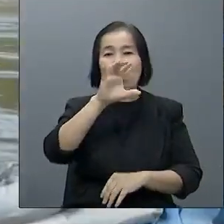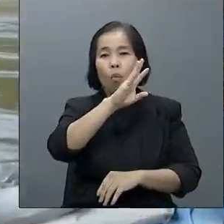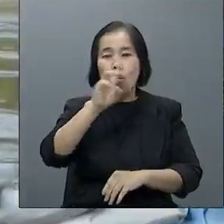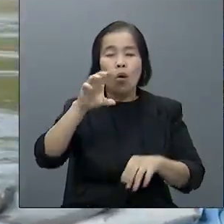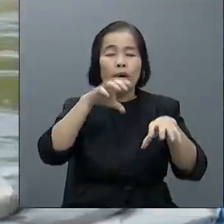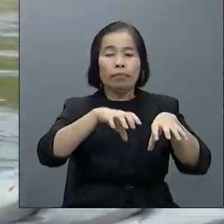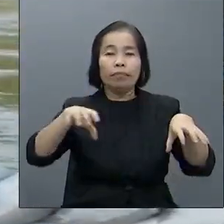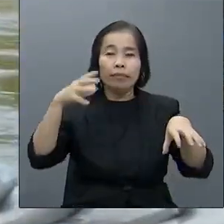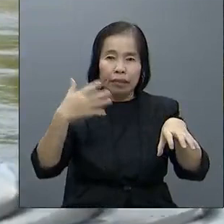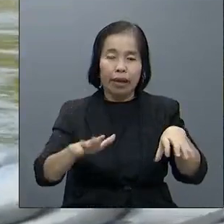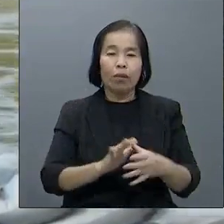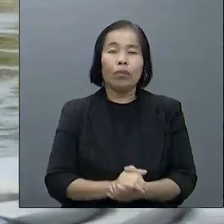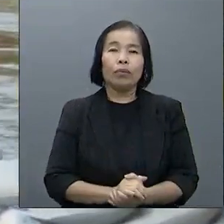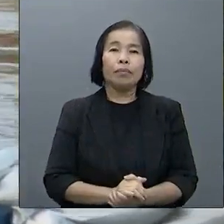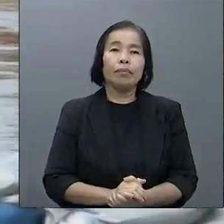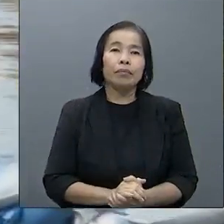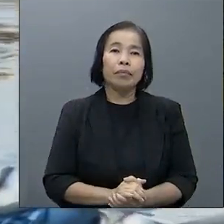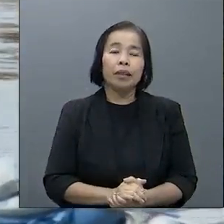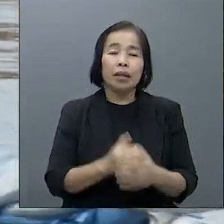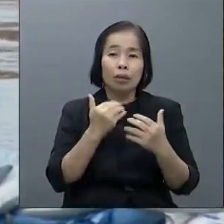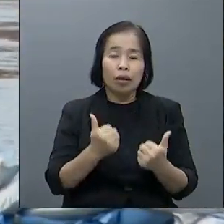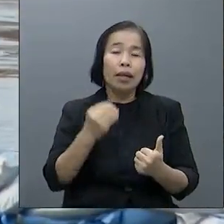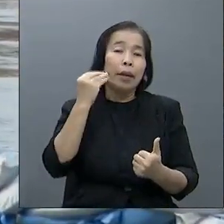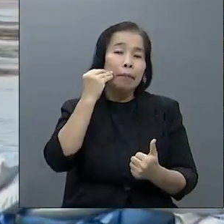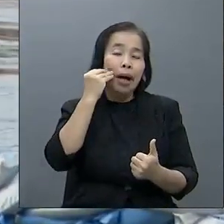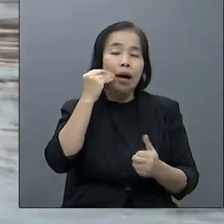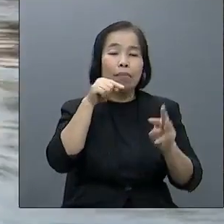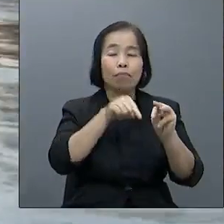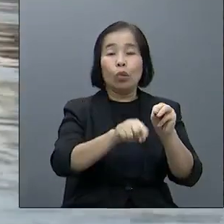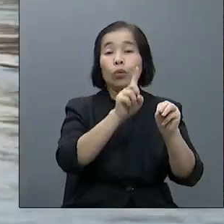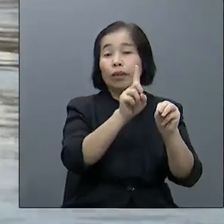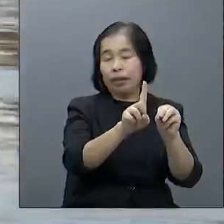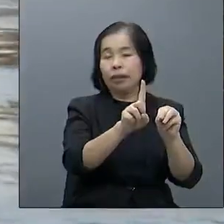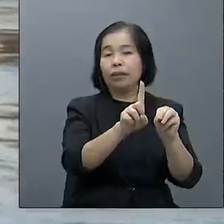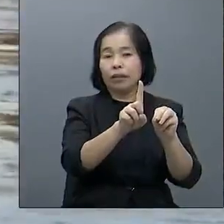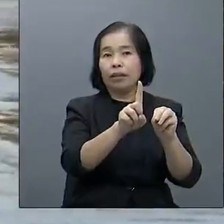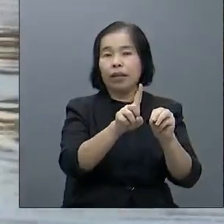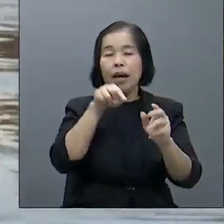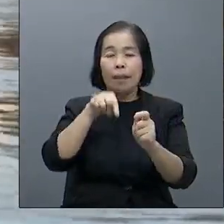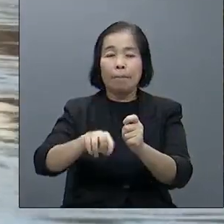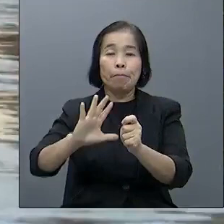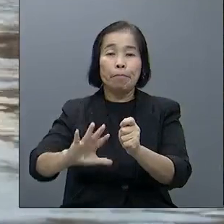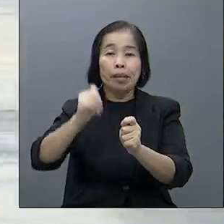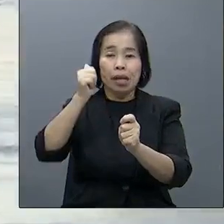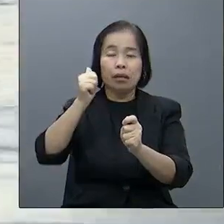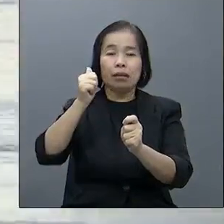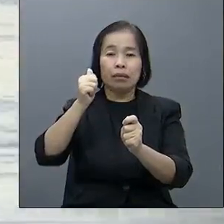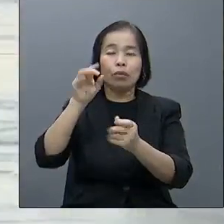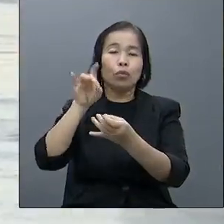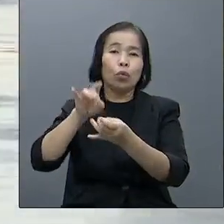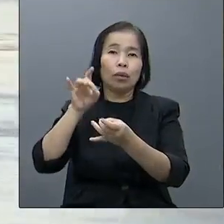ครับ ขณะที่บริเวณบ้านวังหินหมู่ที่1ตำบลปากแควอำเภอเมืองสุโขทัยที่น้ำไหลเข้าจากจุ